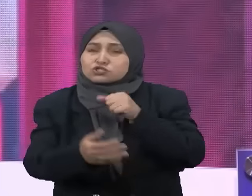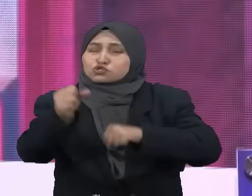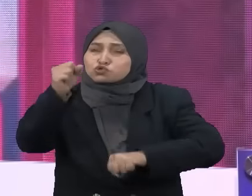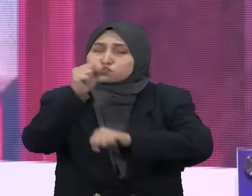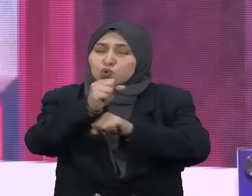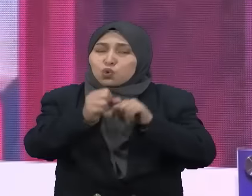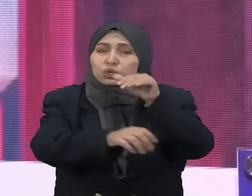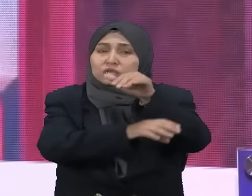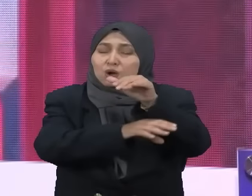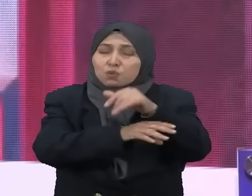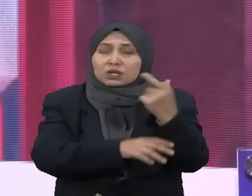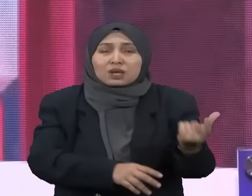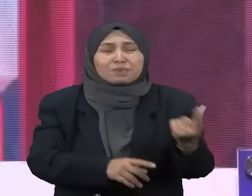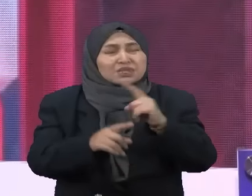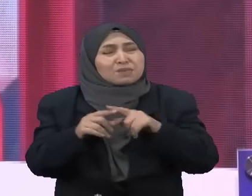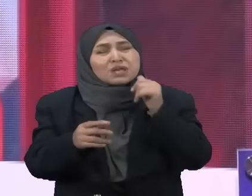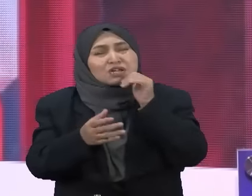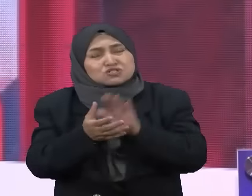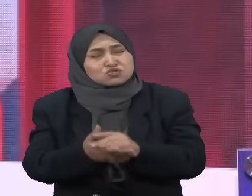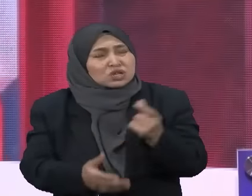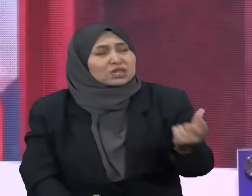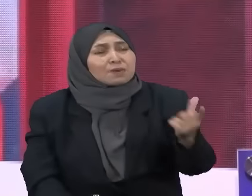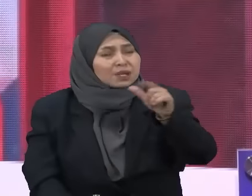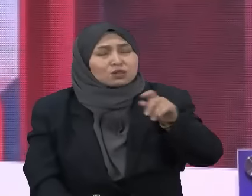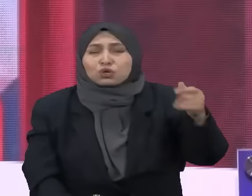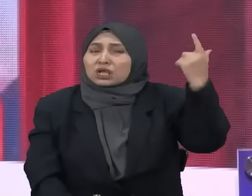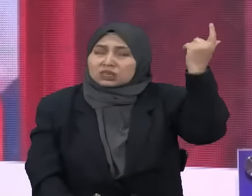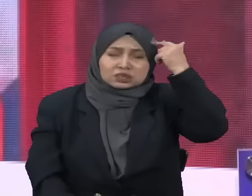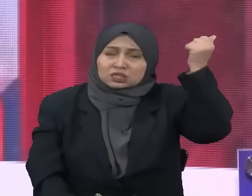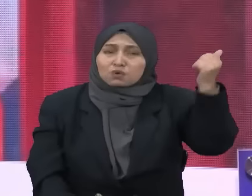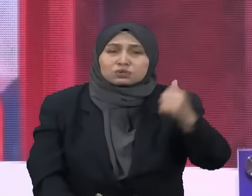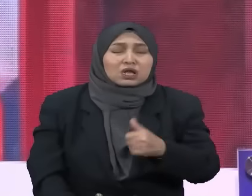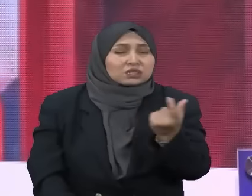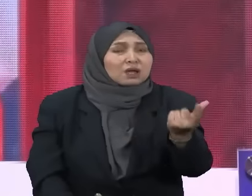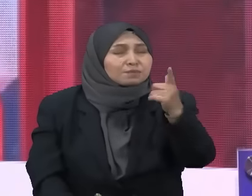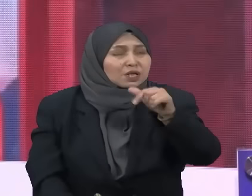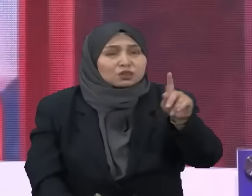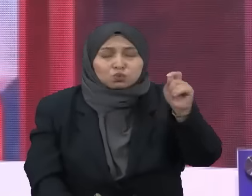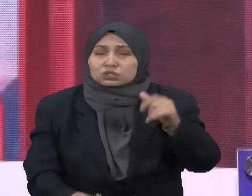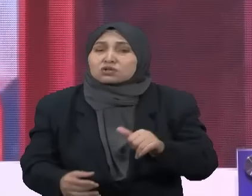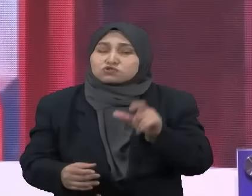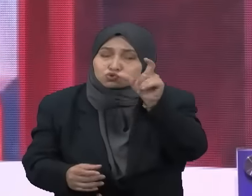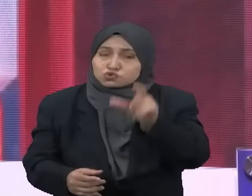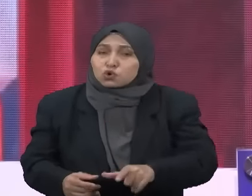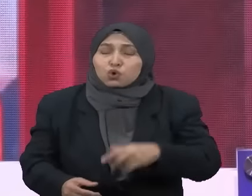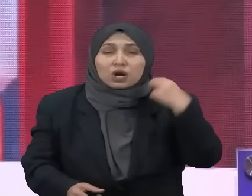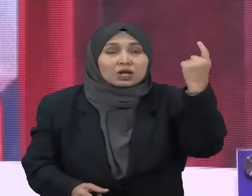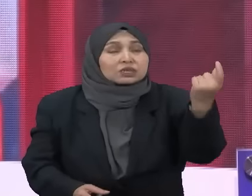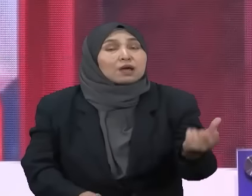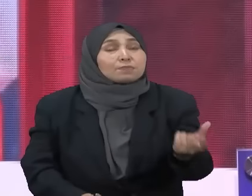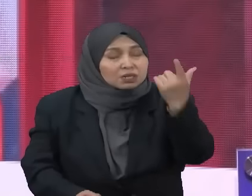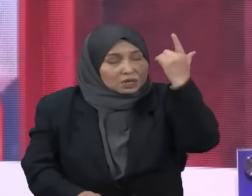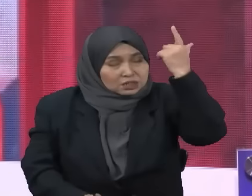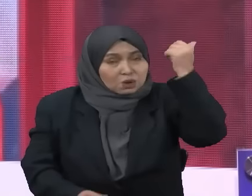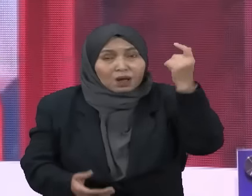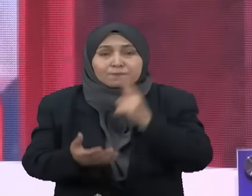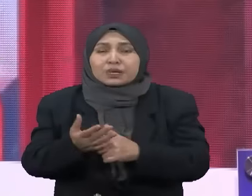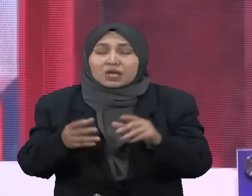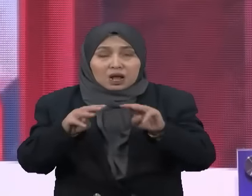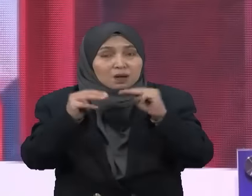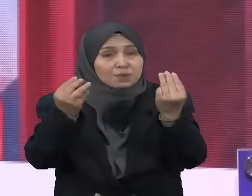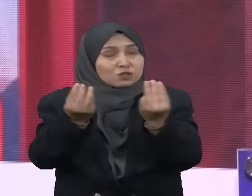alaihi wasallam. Tetapi isteri Nabi Lut ni, walaupun dia mengetahui bahawa Nabi Lut ni adalah seorang nabi, walaupun dia tahu bahawa apa yang kaum